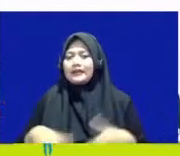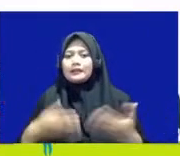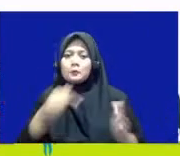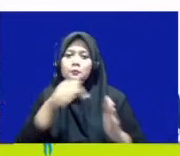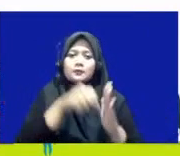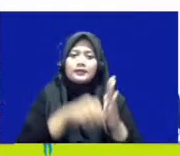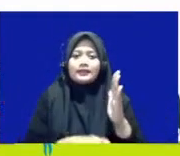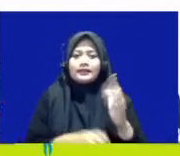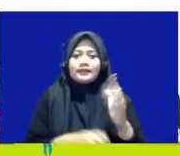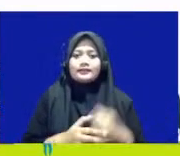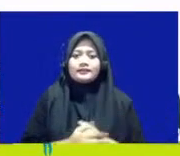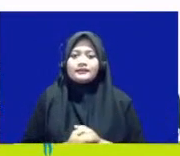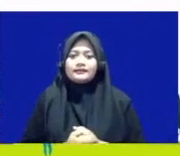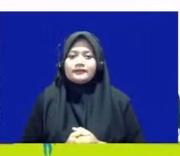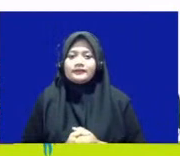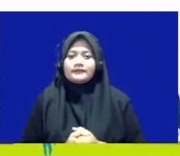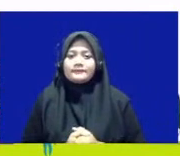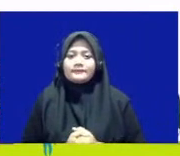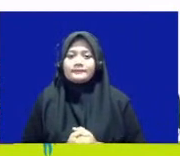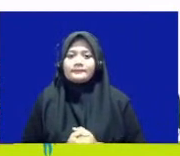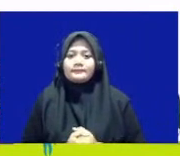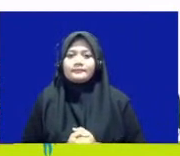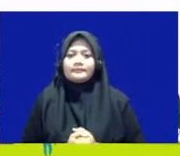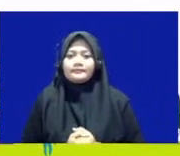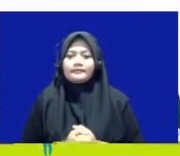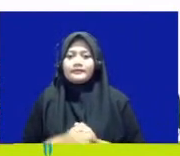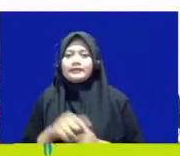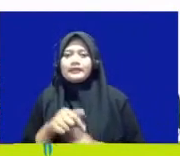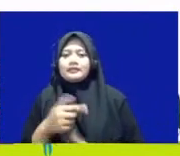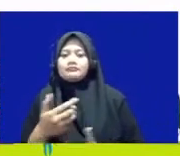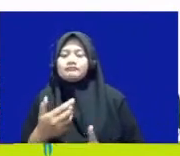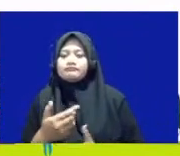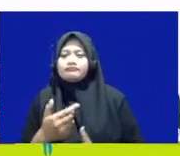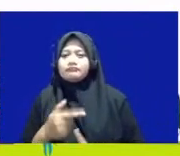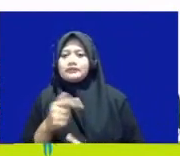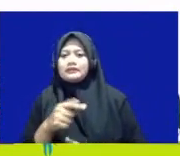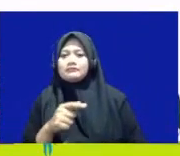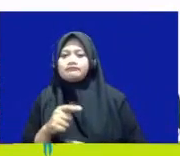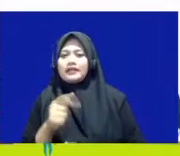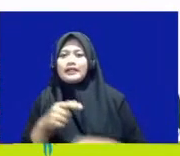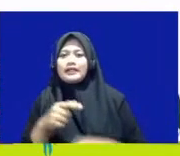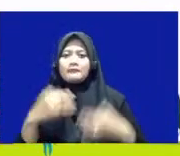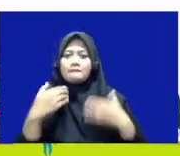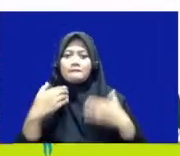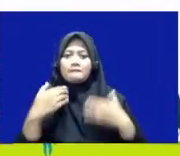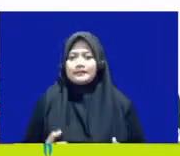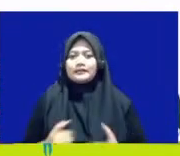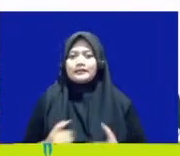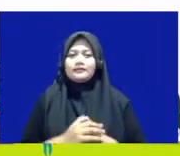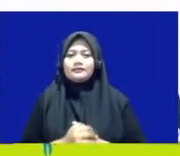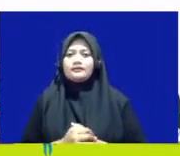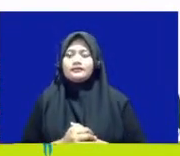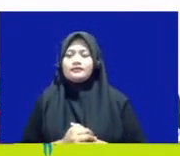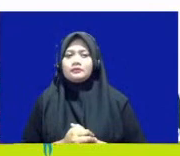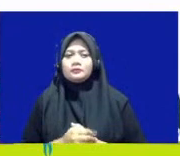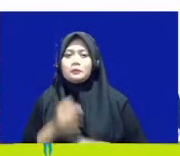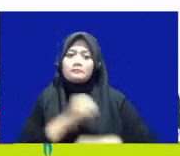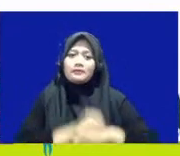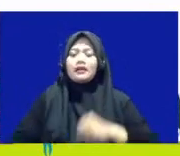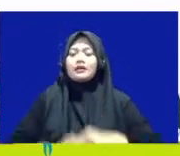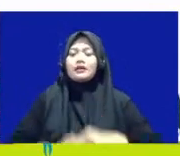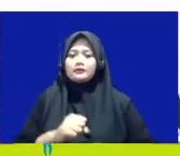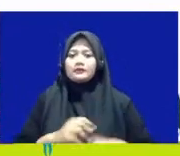ada session lain, baik itu melalui apapun secara fisik ataupun tidak secara fisik, untuk melakukan